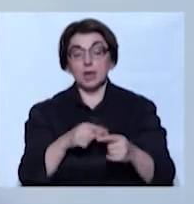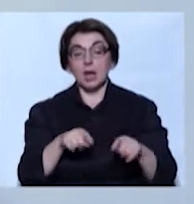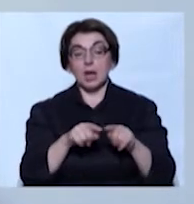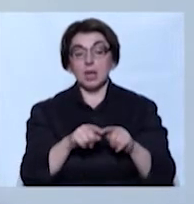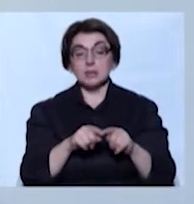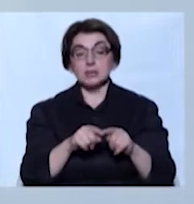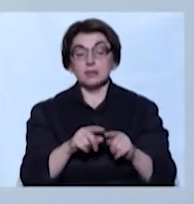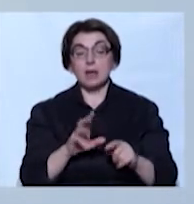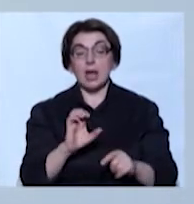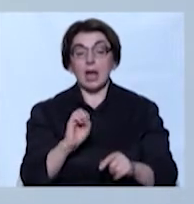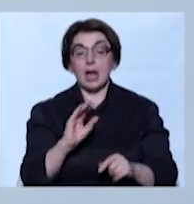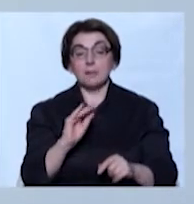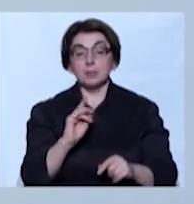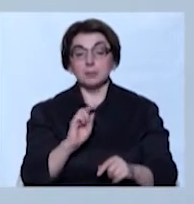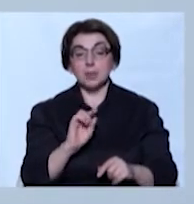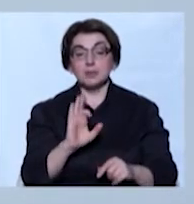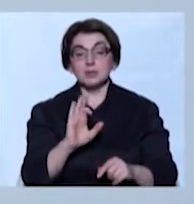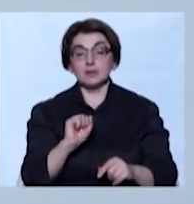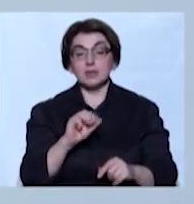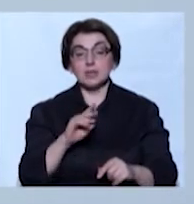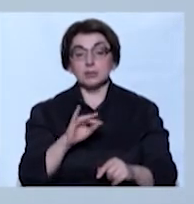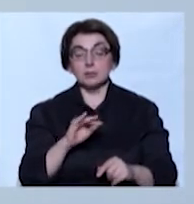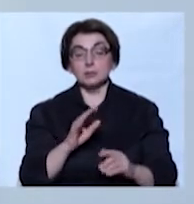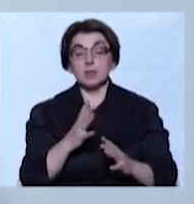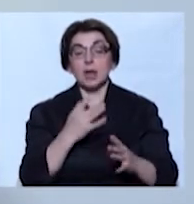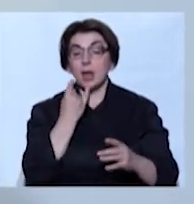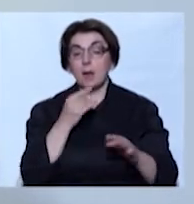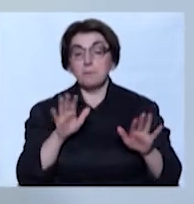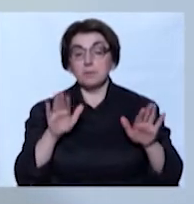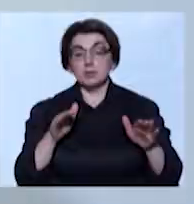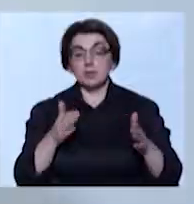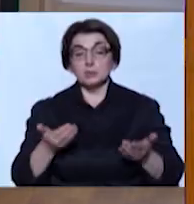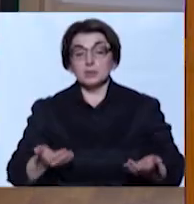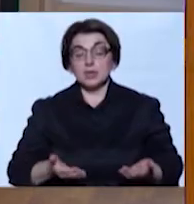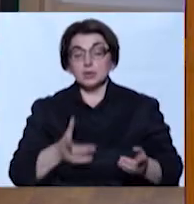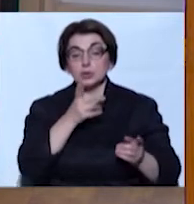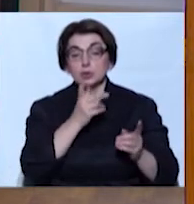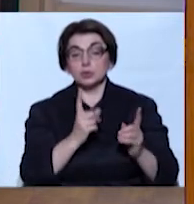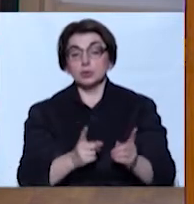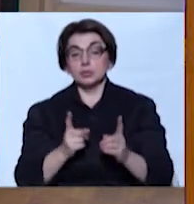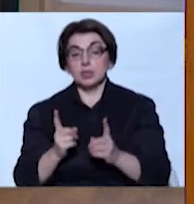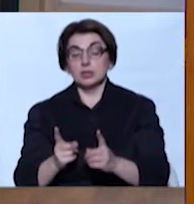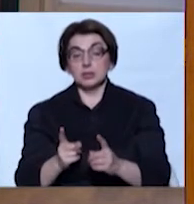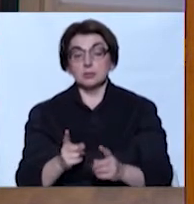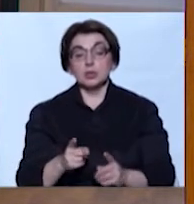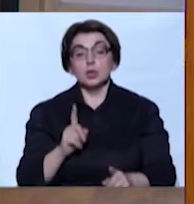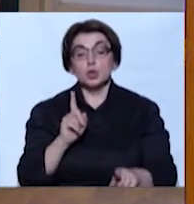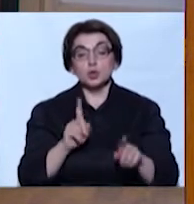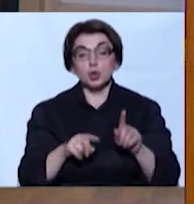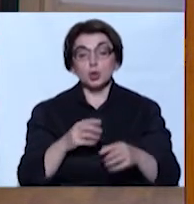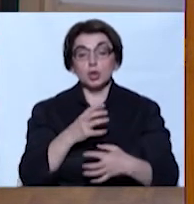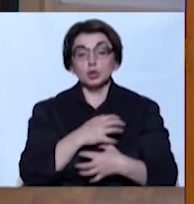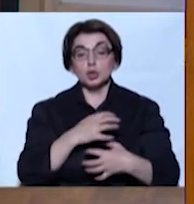ამფიბიების, ქვეწარმავლებისა და ფრინველების სასიცოცხლო ციკლის სტადიებს. თქვენ იცით, რომ ზოგიერთი